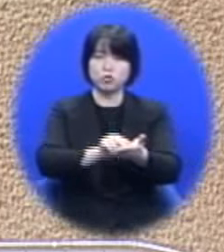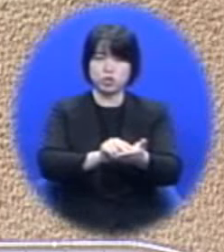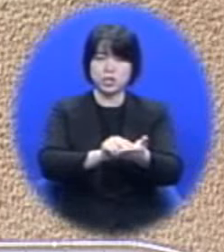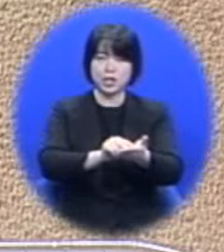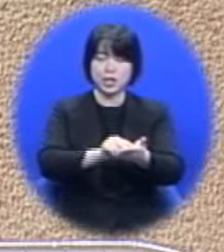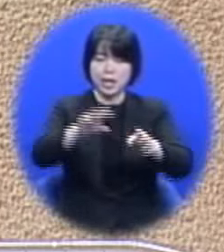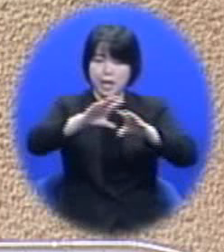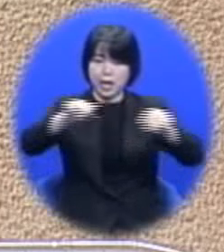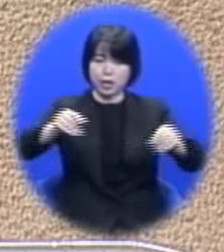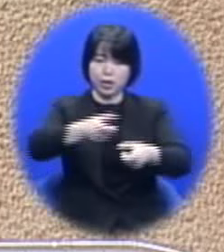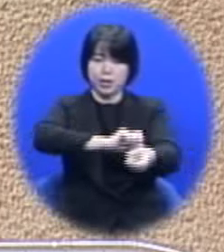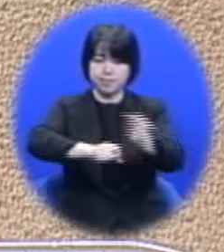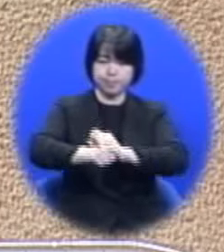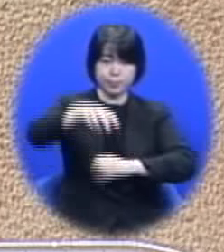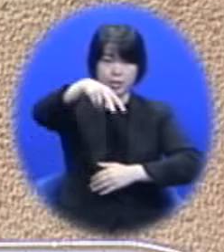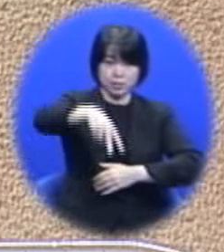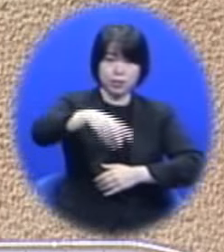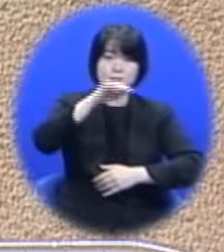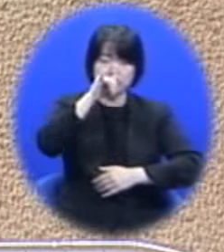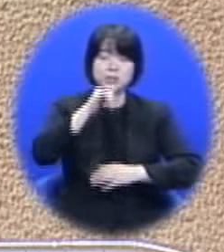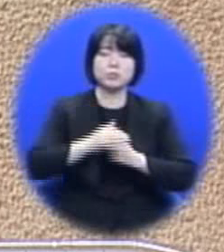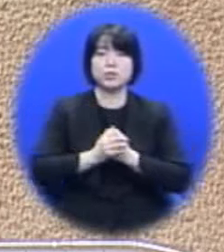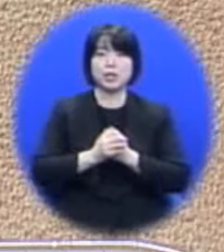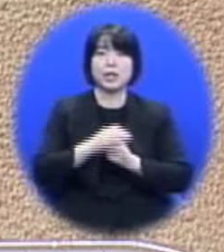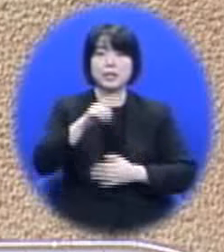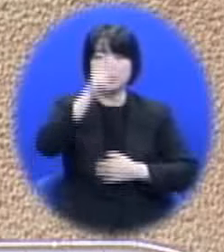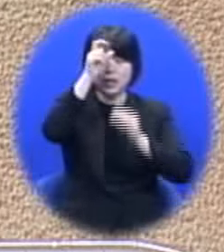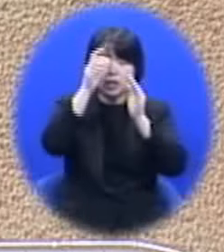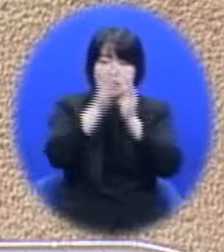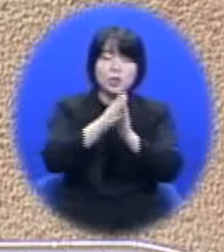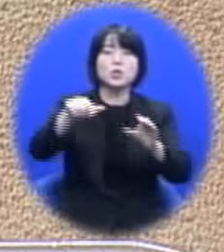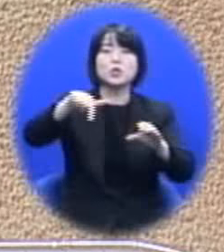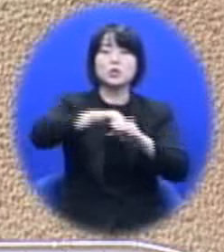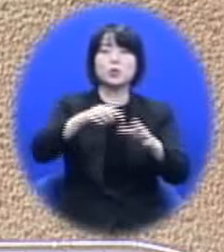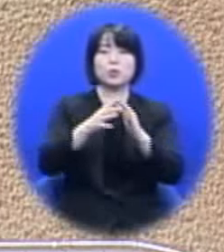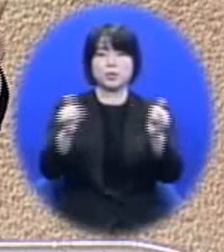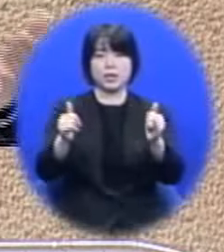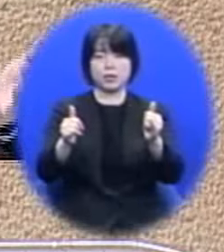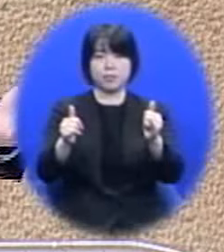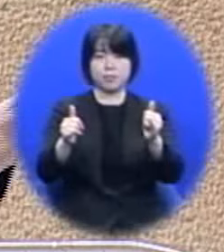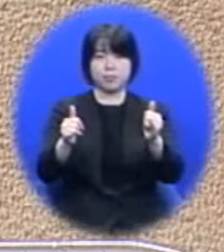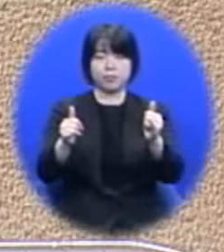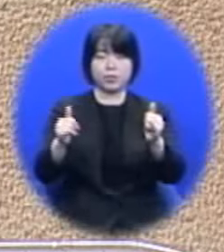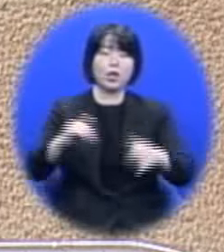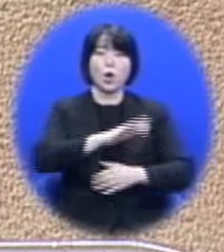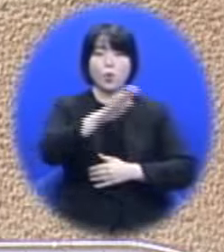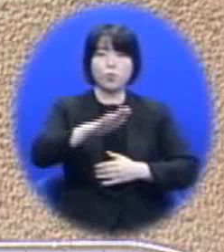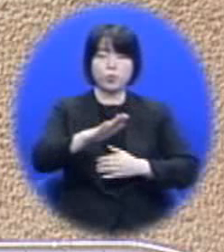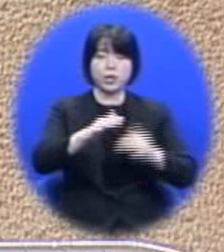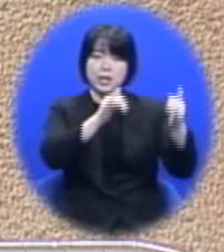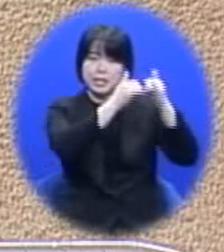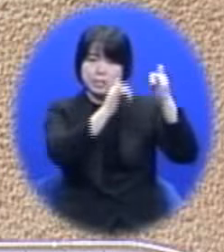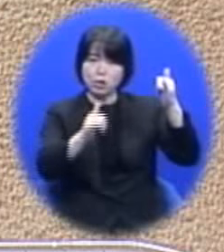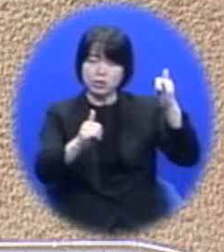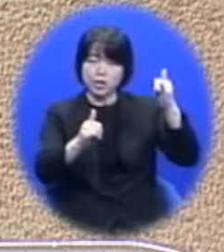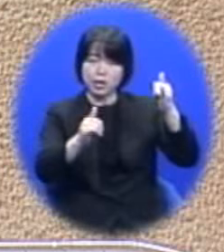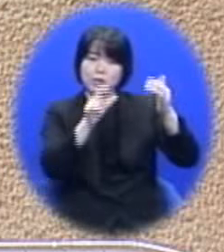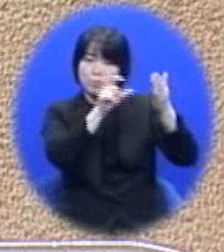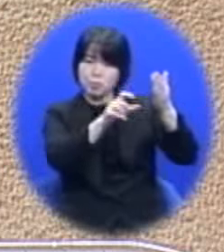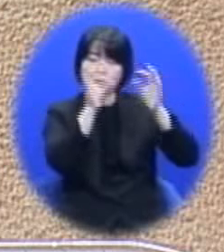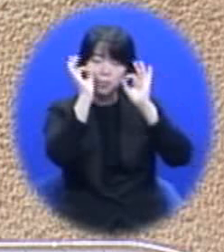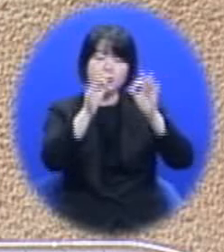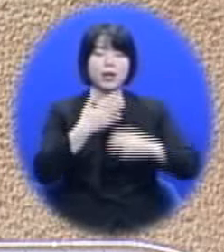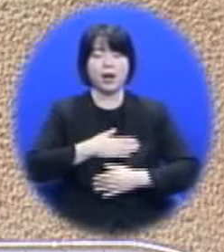앞장을 섰던 사람들이었습니다. 그게 기독교인이었어요. 우리 근대사가 말해주고 있습니다.